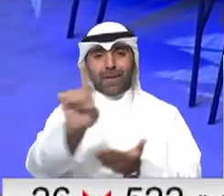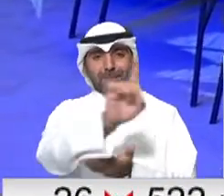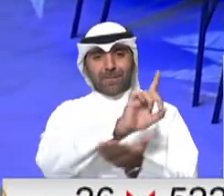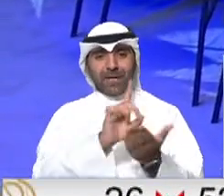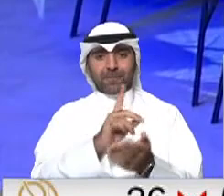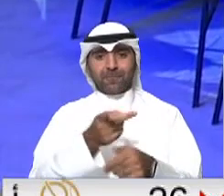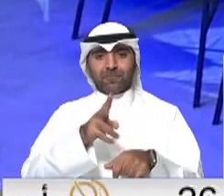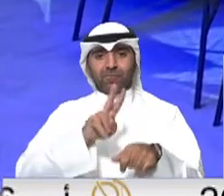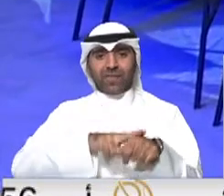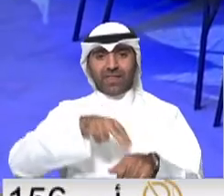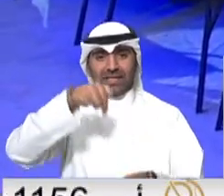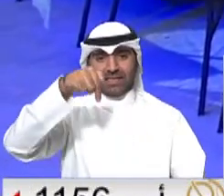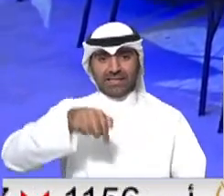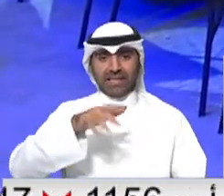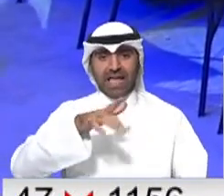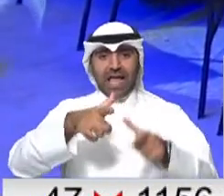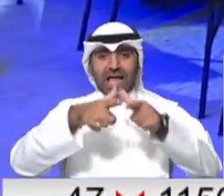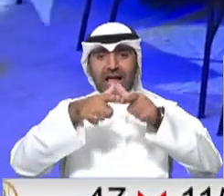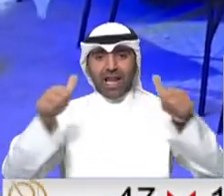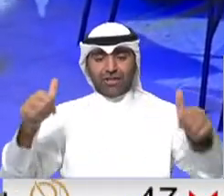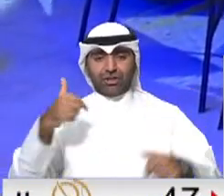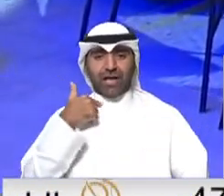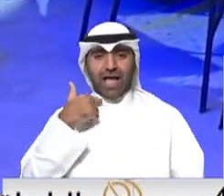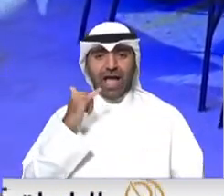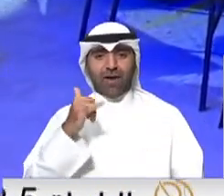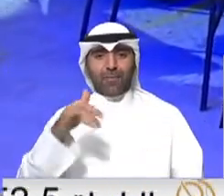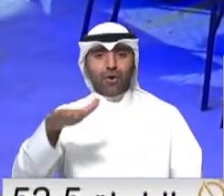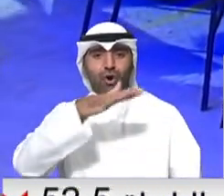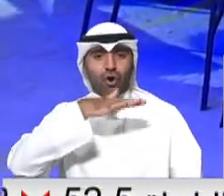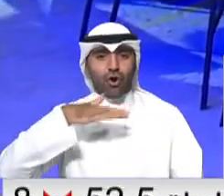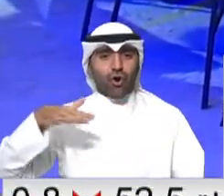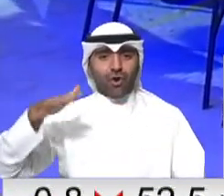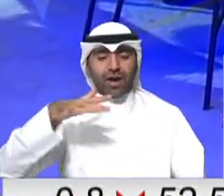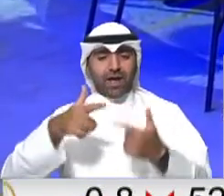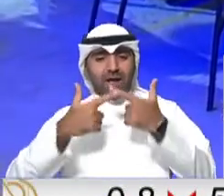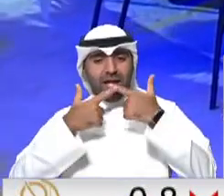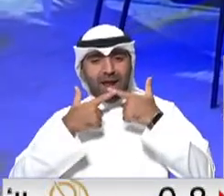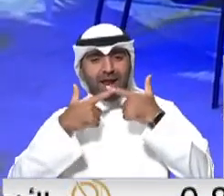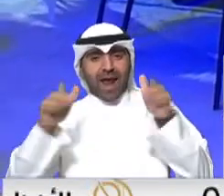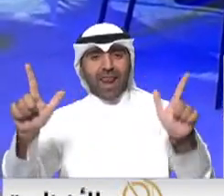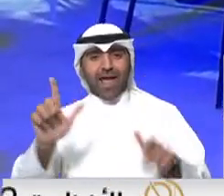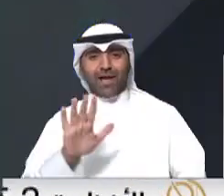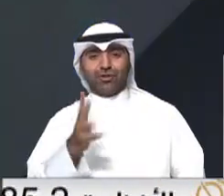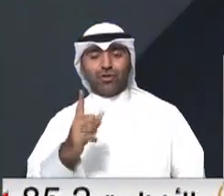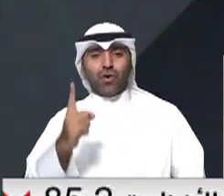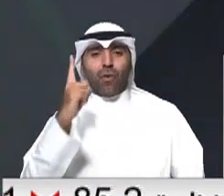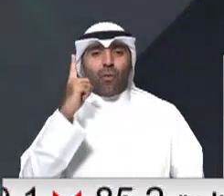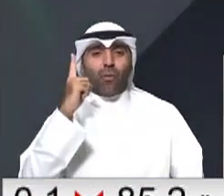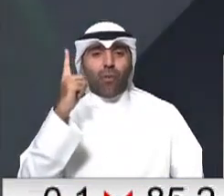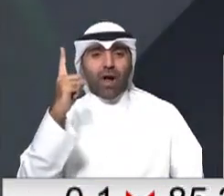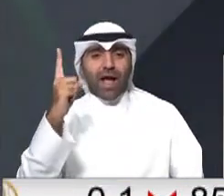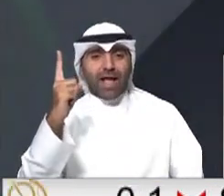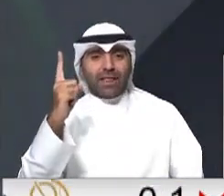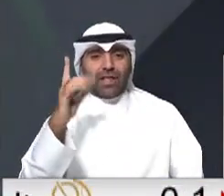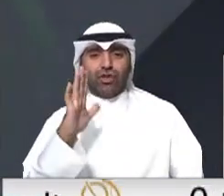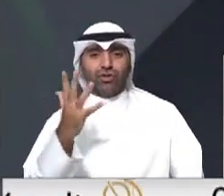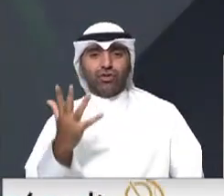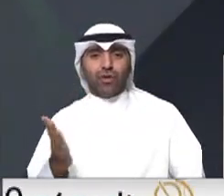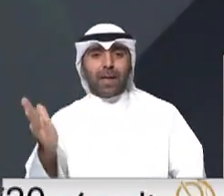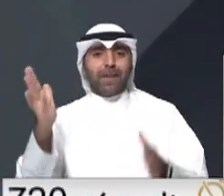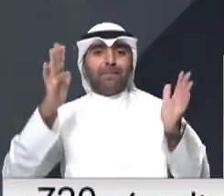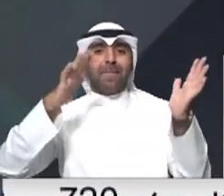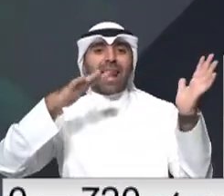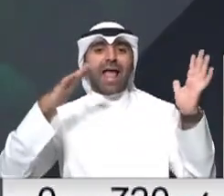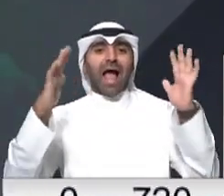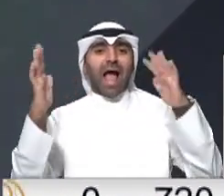وأيضا مبادرة السعودية الخضراء والتي تستهدف زراعة 10 مليار شجرة. ويتضمن جدول